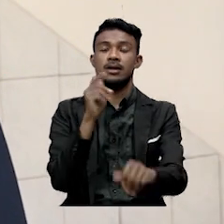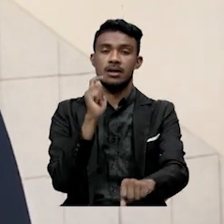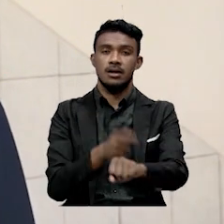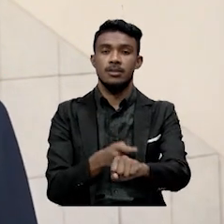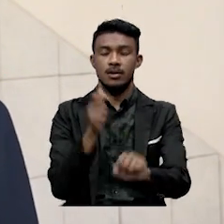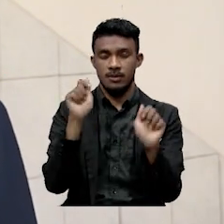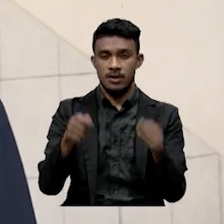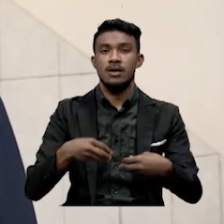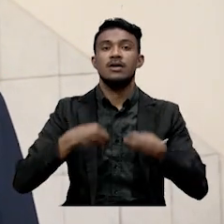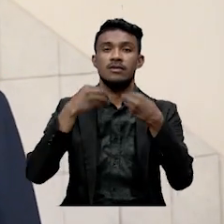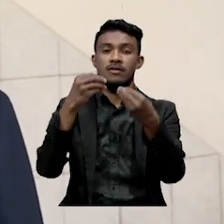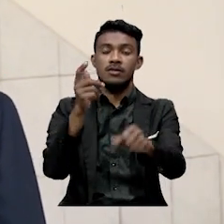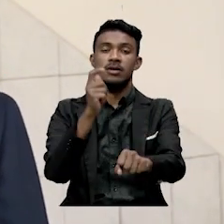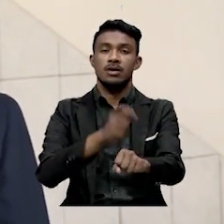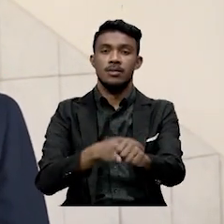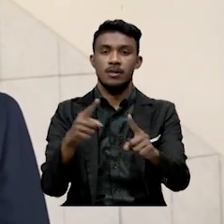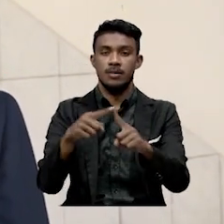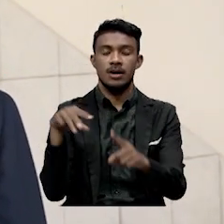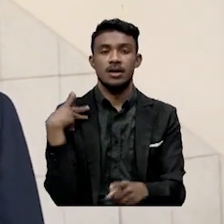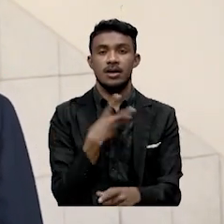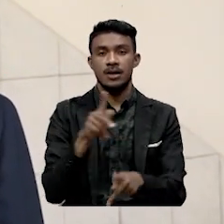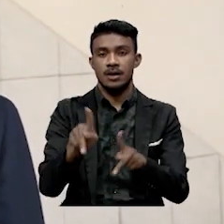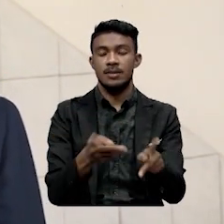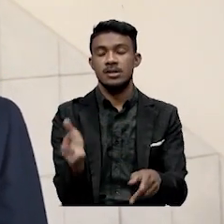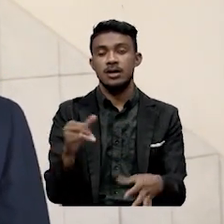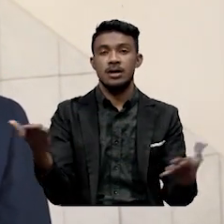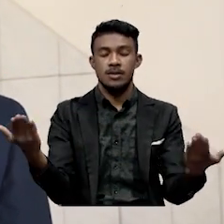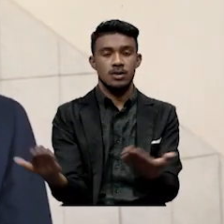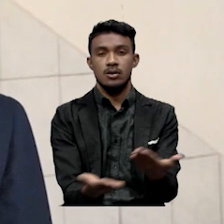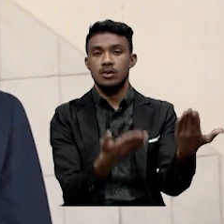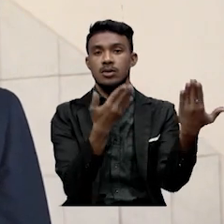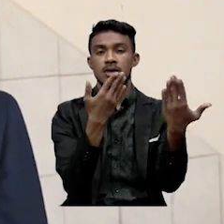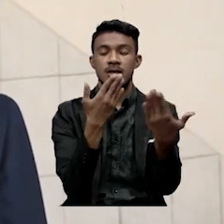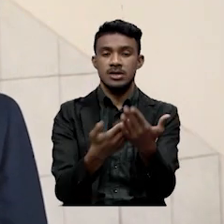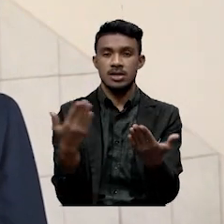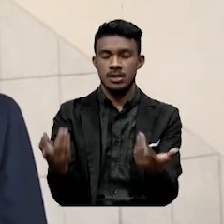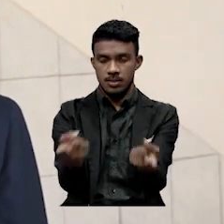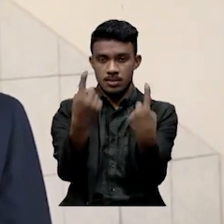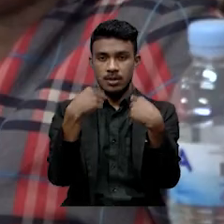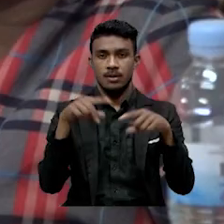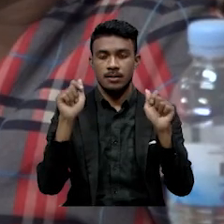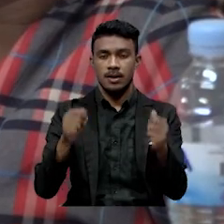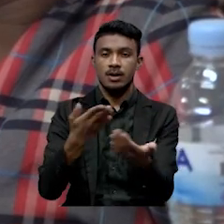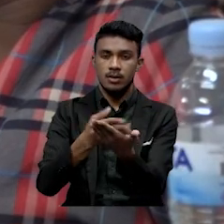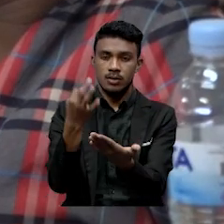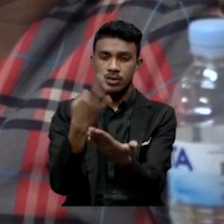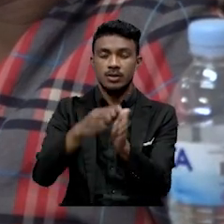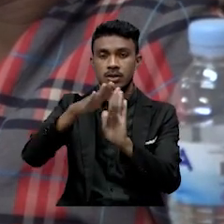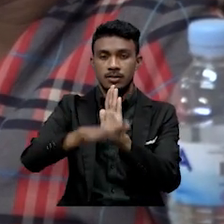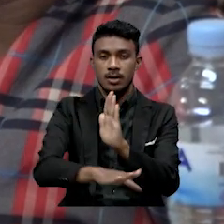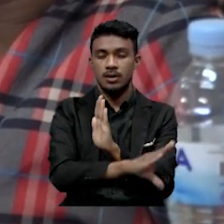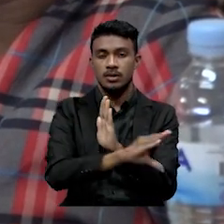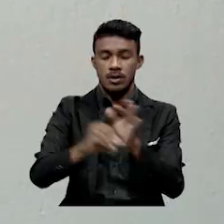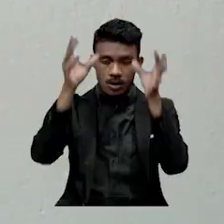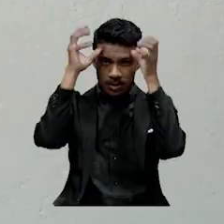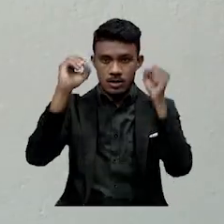maybe levopar tunda Depag itu s1000db lactulose santosane bangmai kursus needle minus presiden tikam